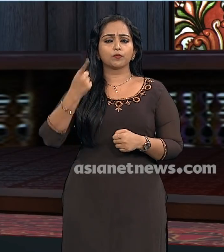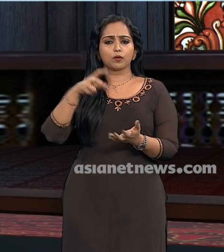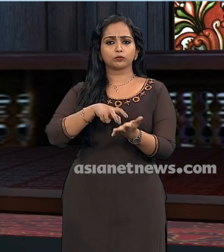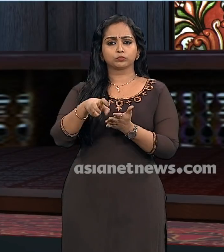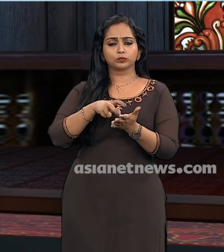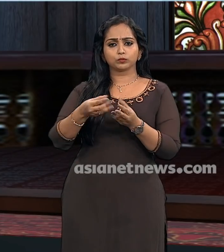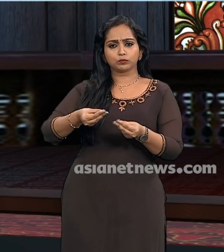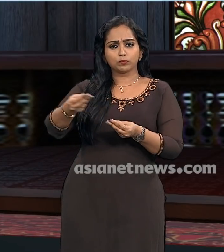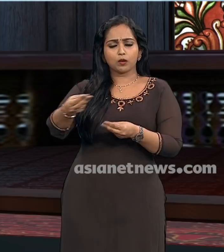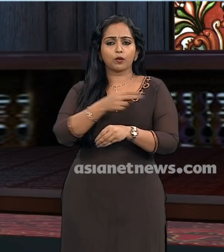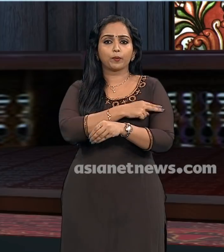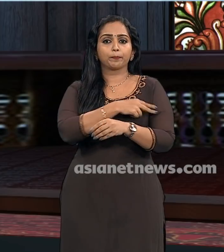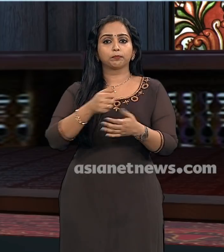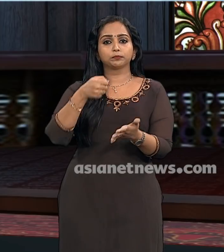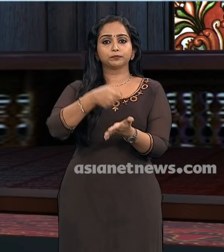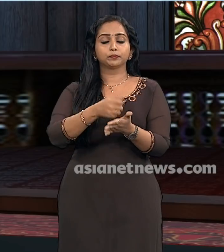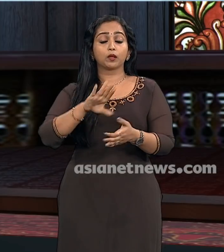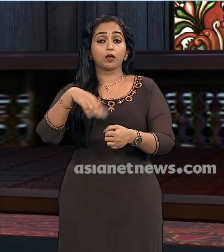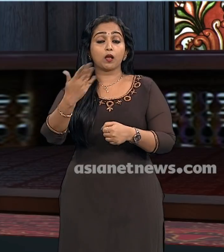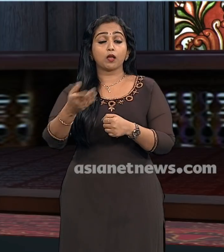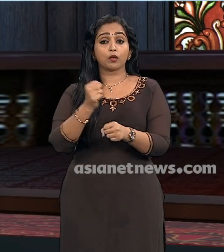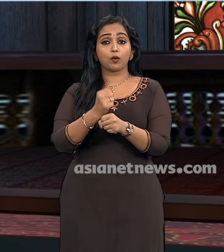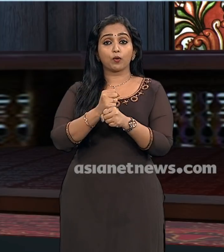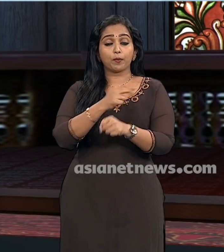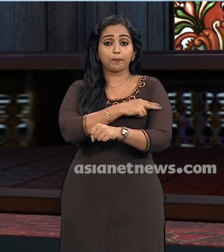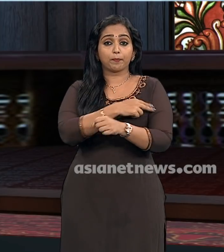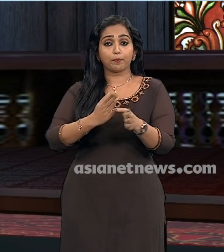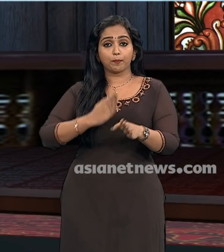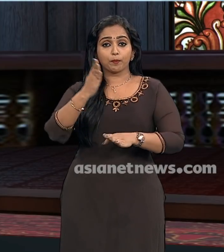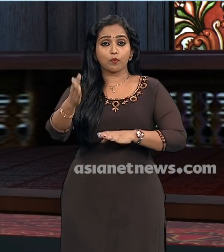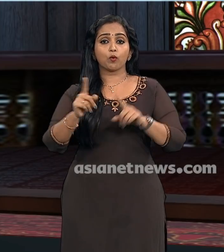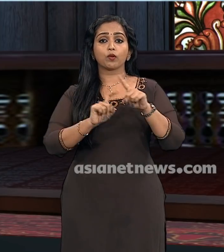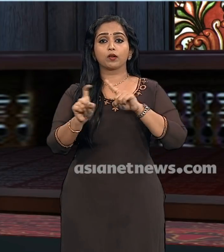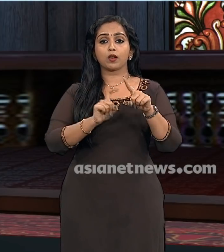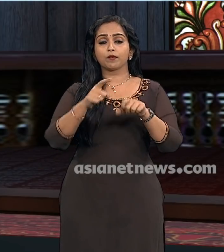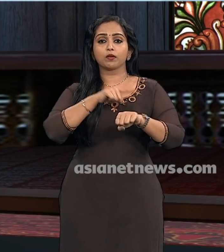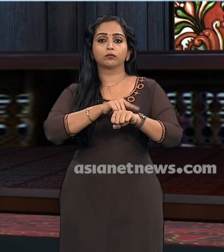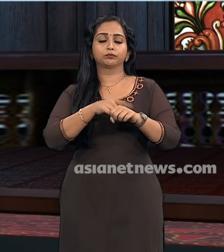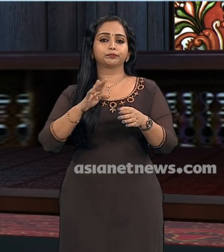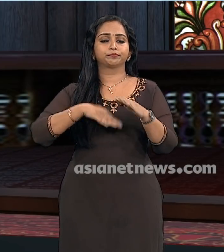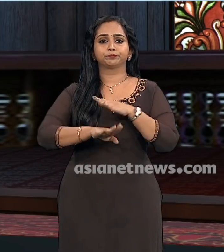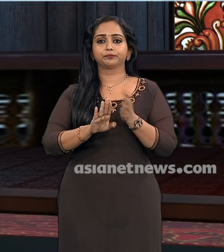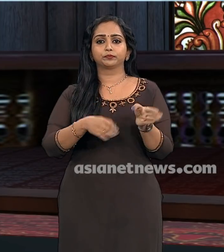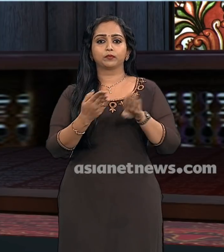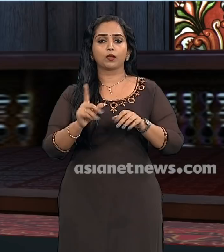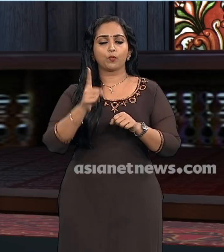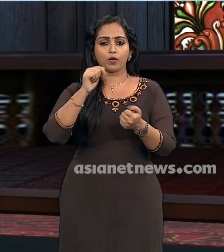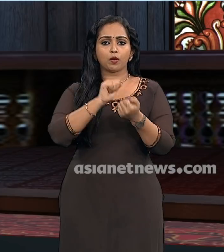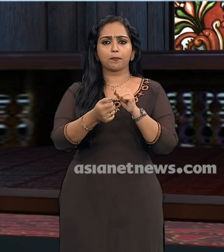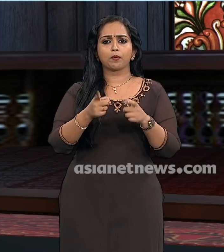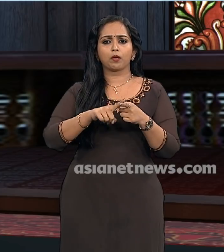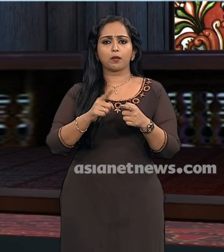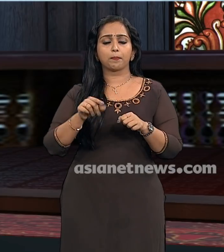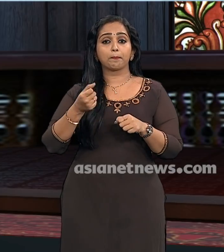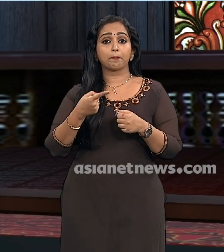തൊട്ടടുത്ത ആശുപത്രിയിലെത്തിച്ചു, അവിടെ നിന്നും ജില്ലാ ആശുപത്രിയിലേക്ക് കൊണ്ടുപോകും വഴിയാണ് മരിച്ചത്. അപകടമെന്നാണ് ആദ്യം കരുതിയതെന്നും പിന്നീടാണ്